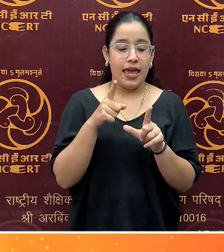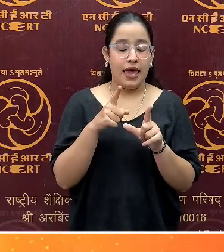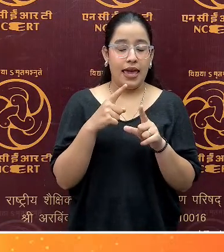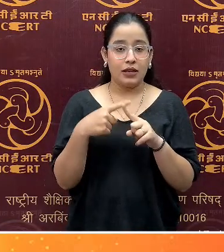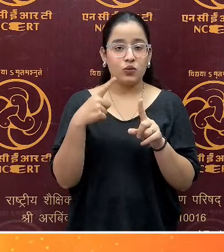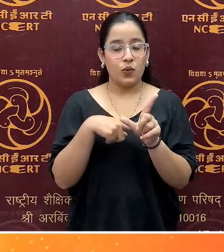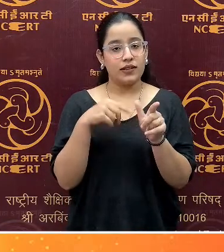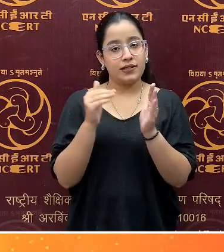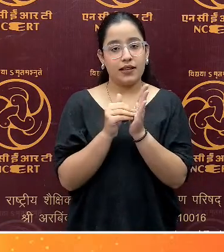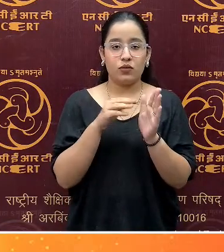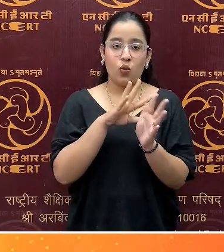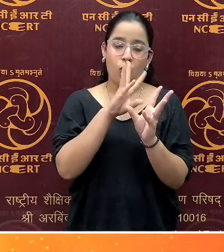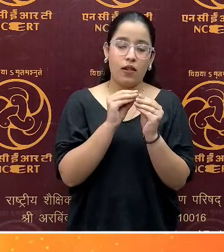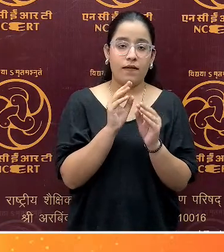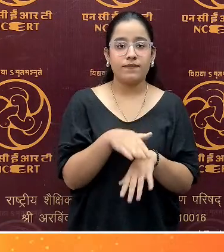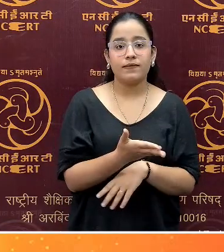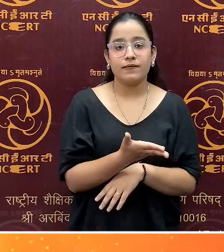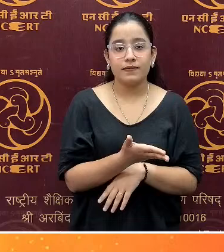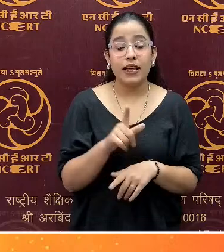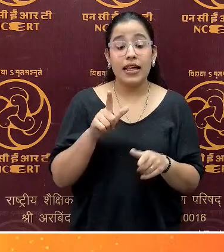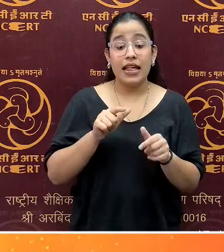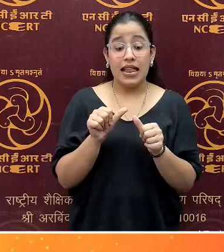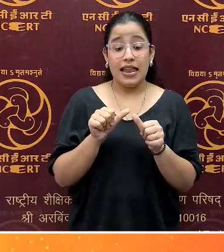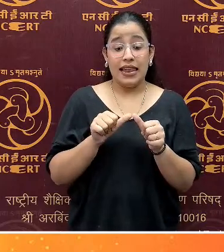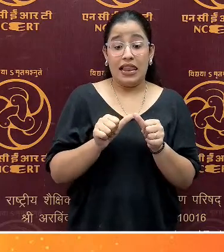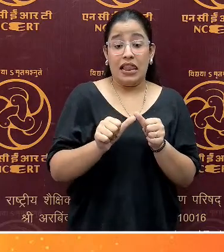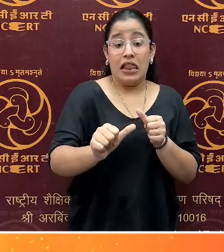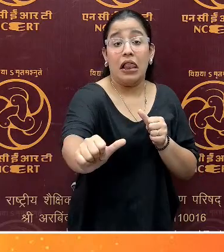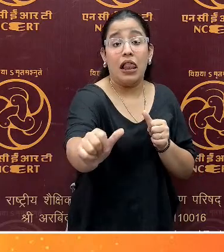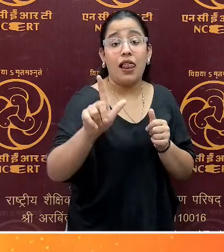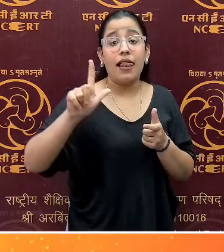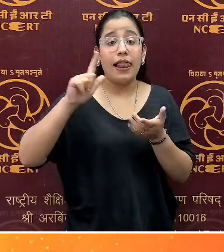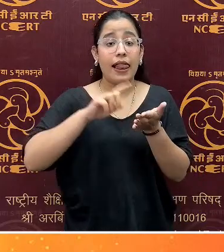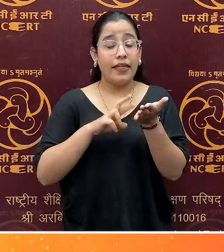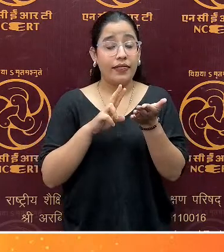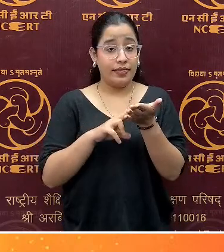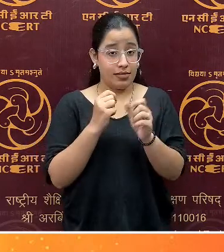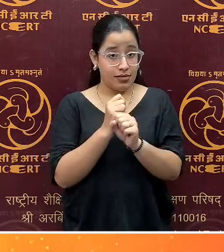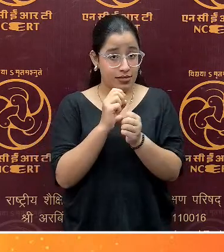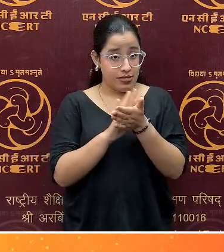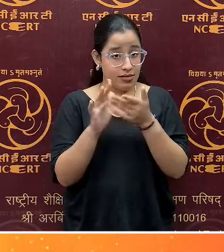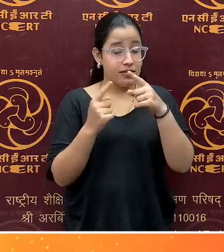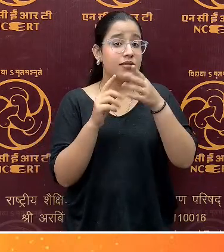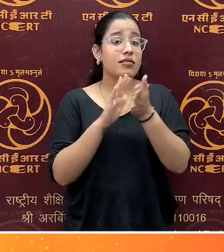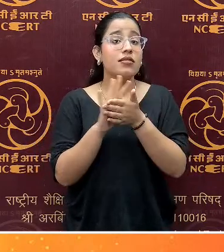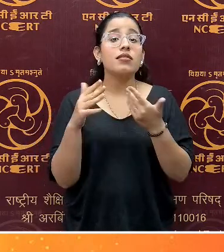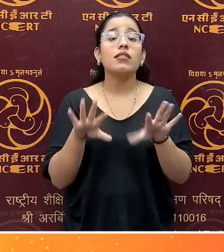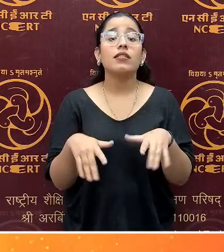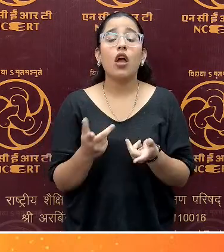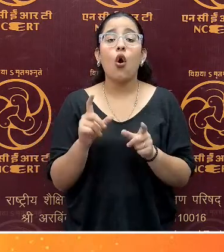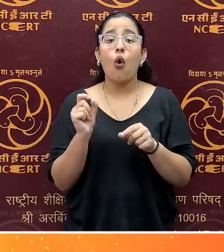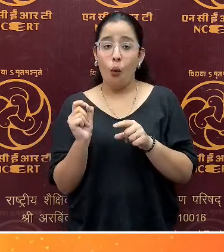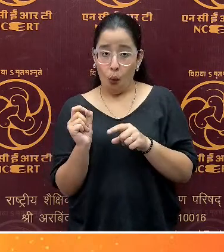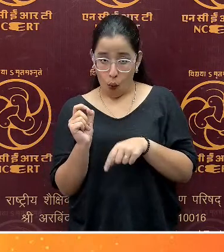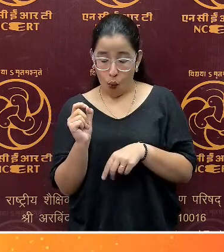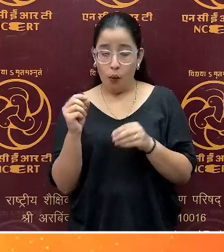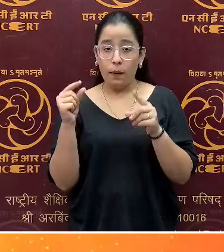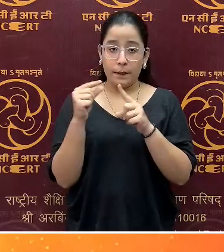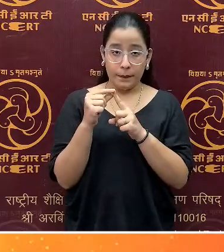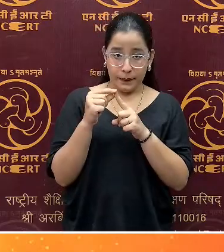z. तो अब इसका लेंथ क्या होगा? व्हाट विल इट्स लेंथ बी? Length will be represented as